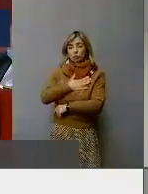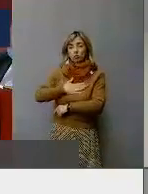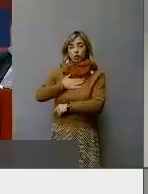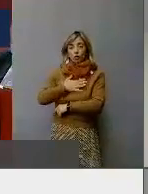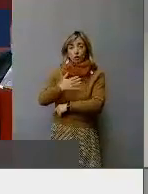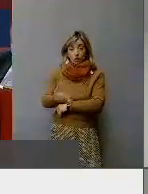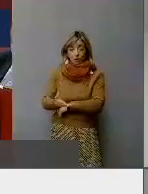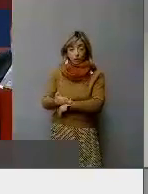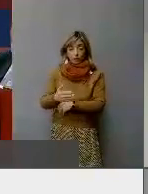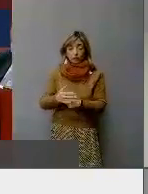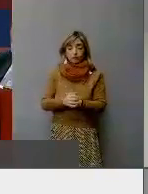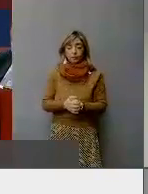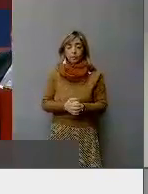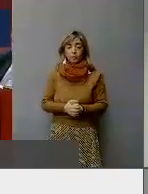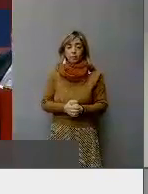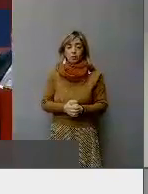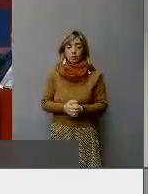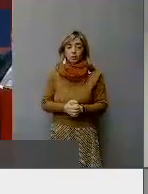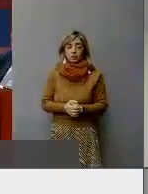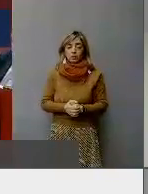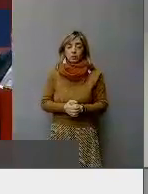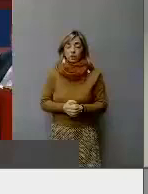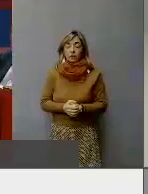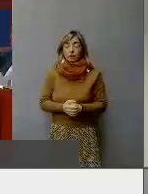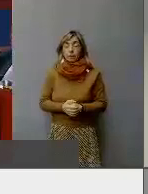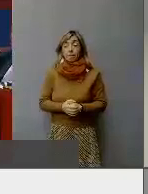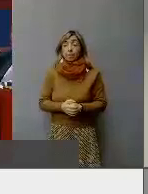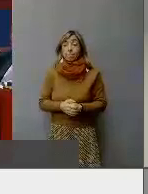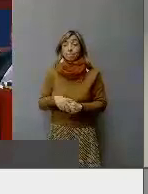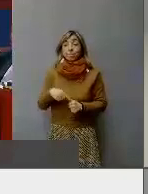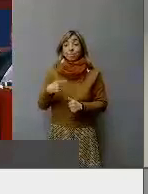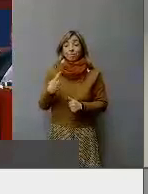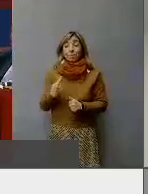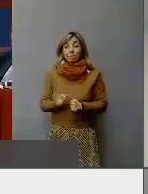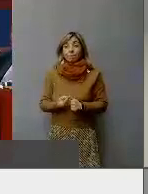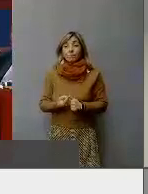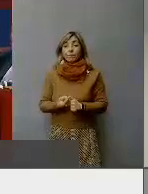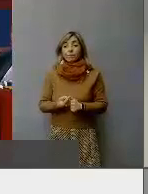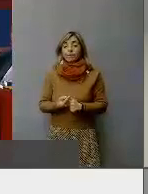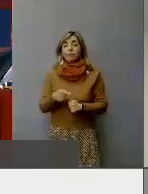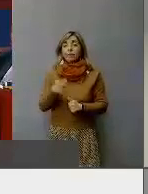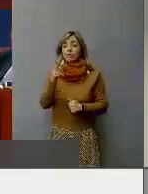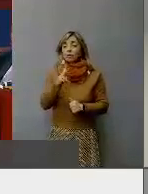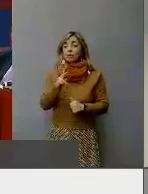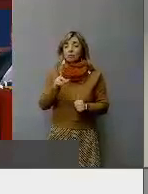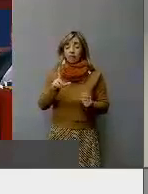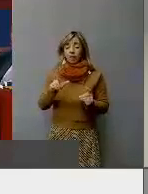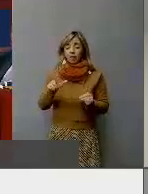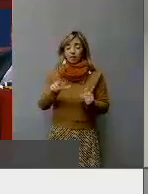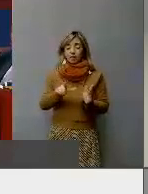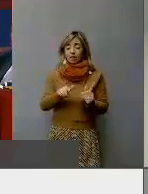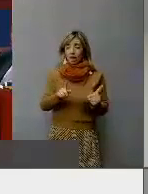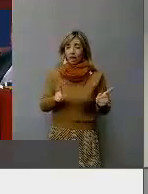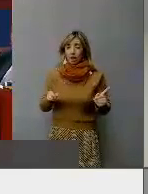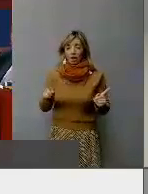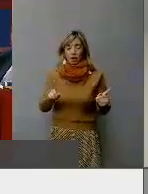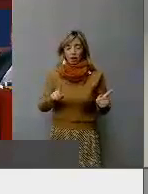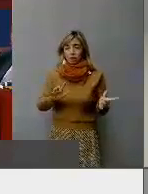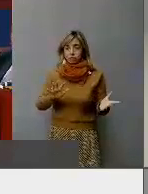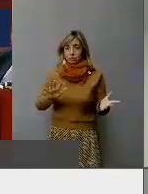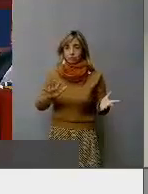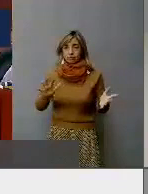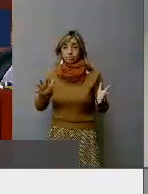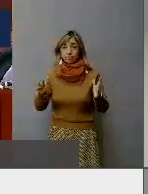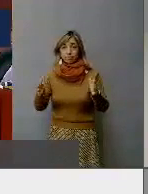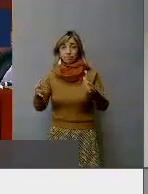fondamentale immaginare perché poi il tempo è proprio cambiato cioè rispetto al ai servizi